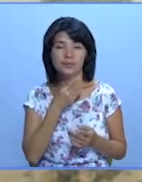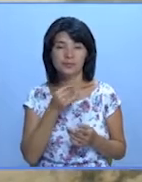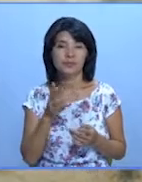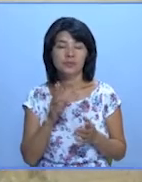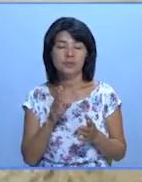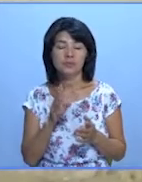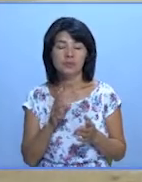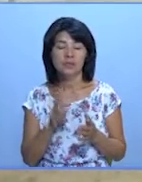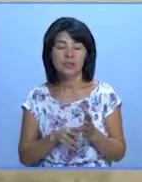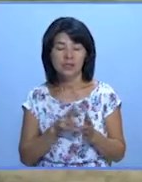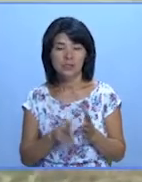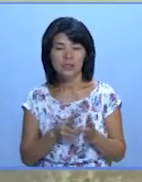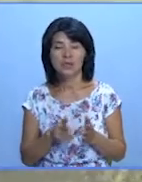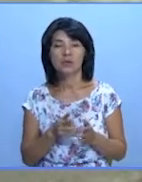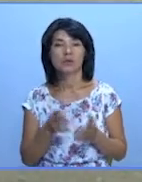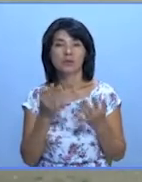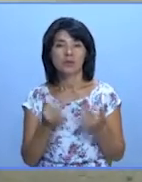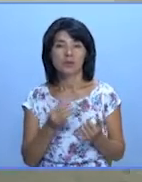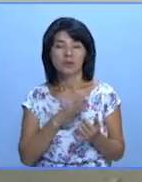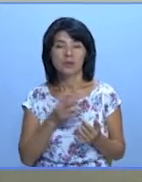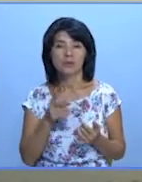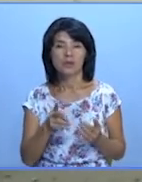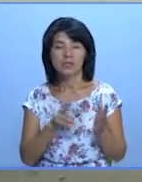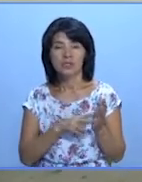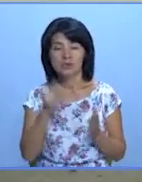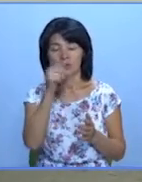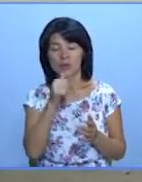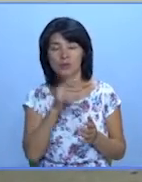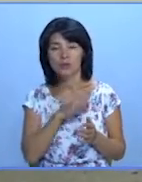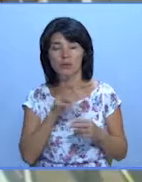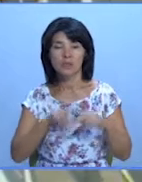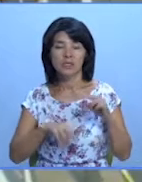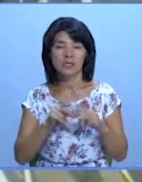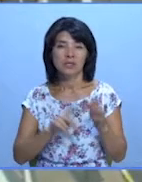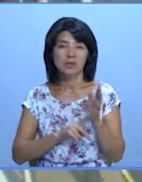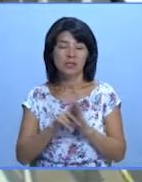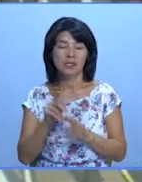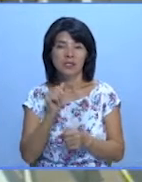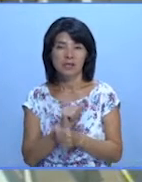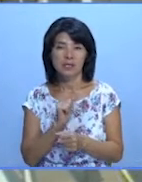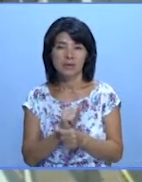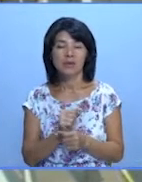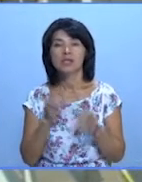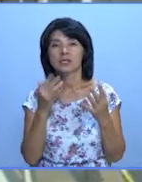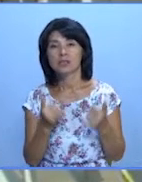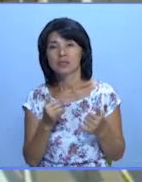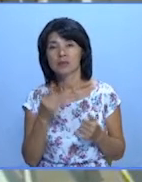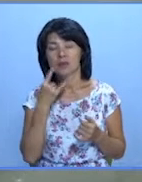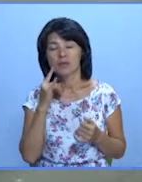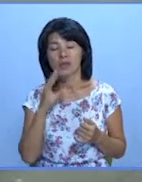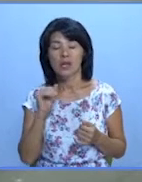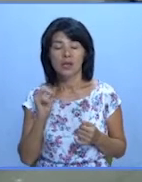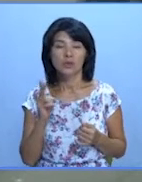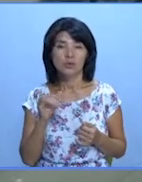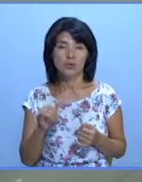айрығының құрылысы туралы ақпар берді. 2017 жылы бұл жоба тоқтап қалған болатын. Бүгінгі күні нысанда екі жол бар: Павлодардан Ақсуға және